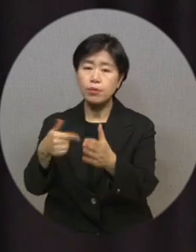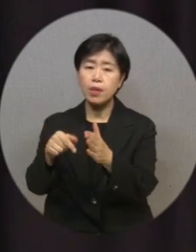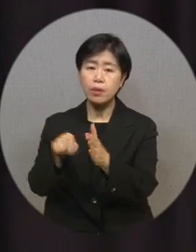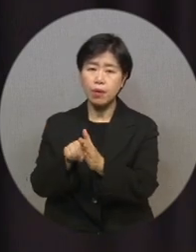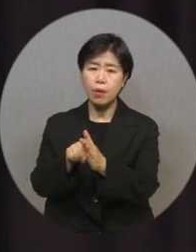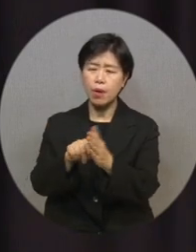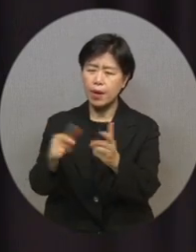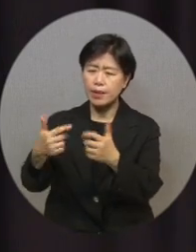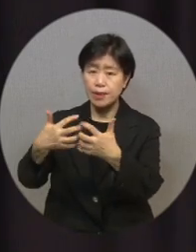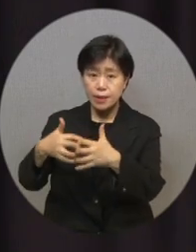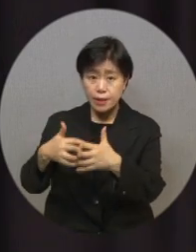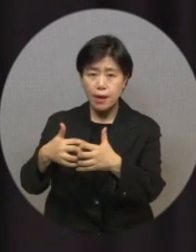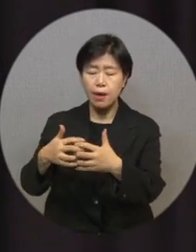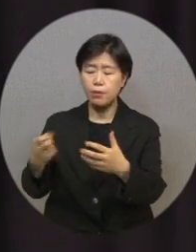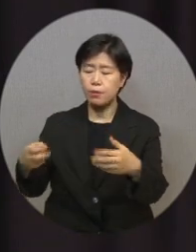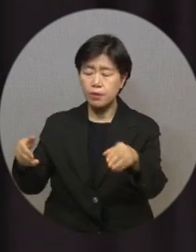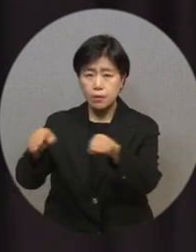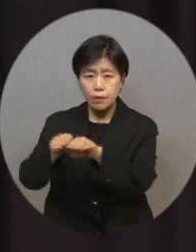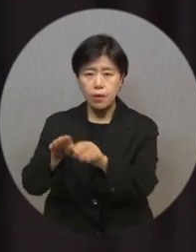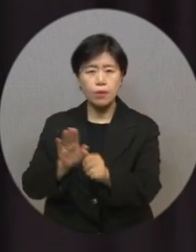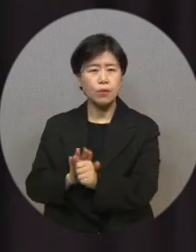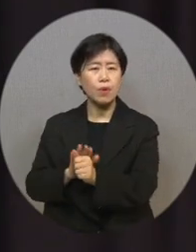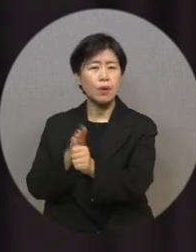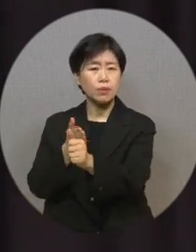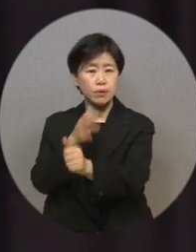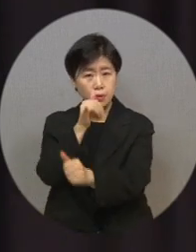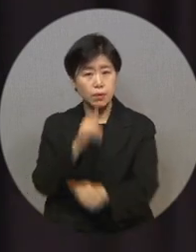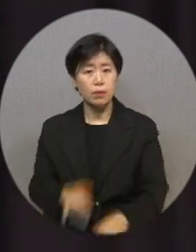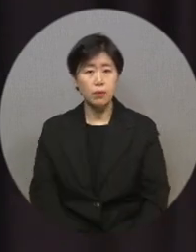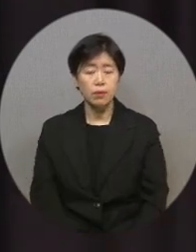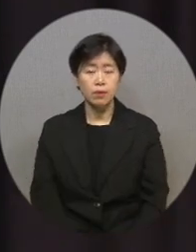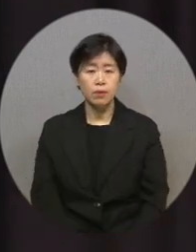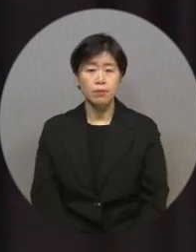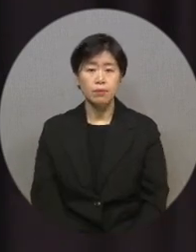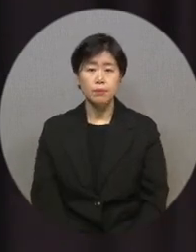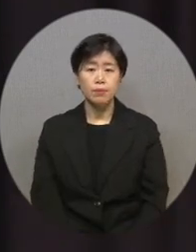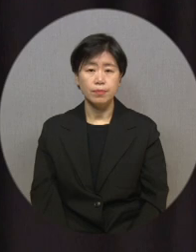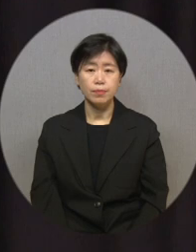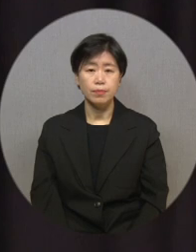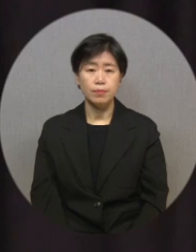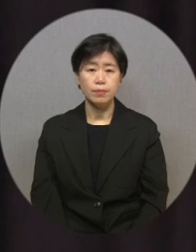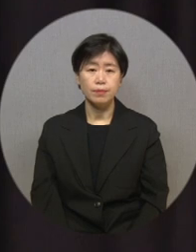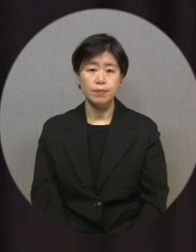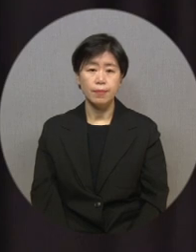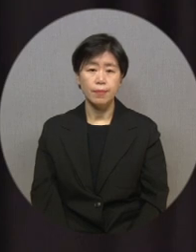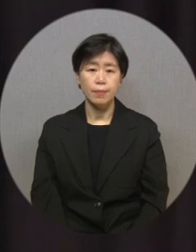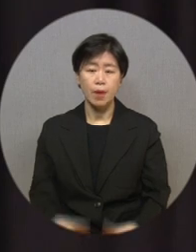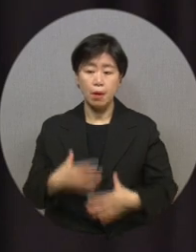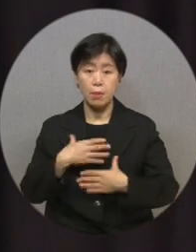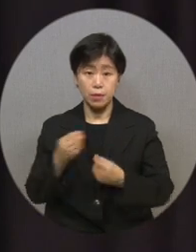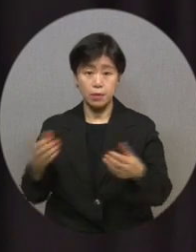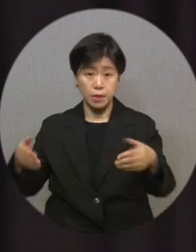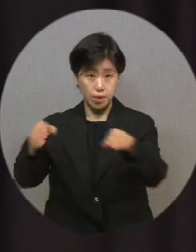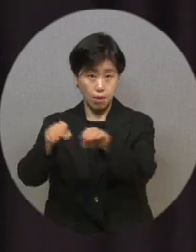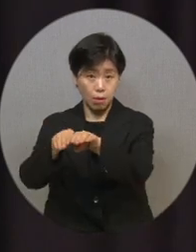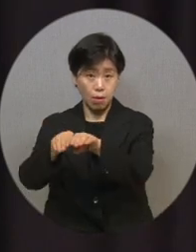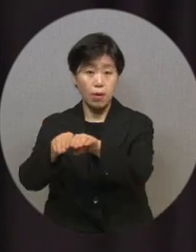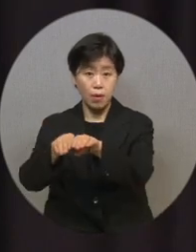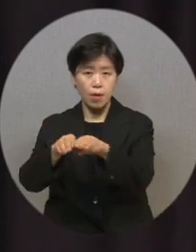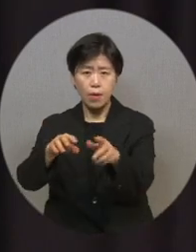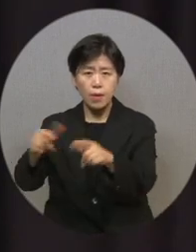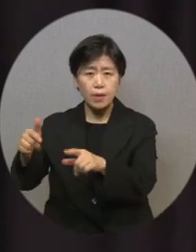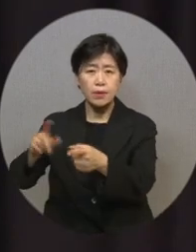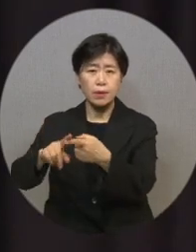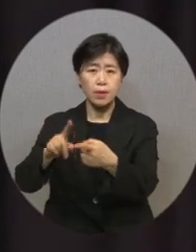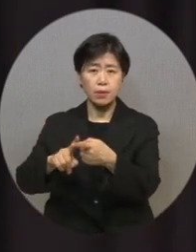우리 어 경영 본부장님이 얘기하신 것처럼 장애인들이 그 편하게 편의 시설을 설치하는 거에 대한 공단이 또 무상 지원을 하는게